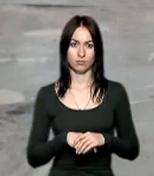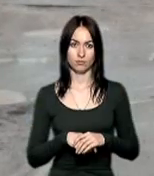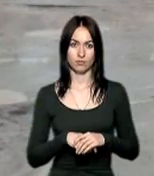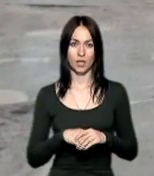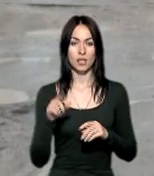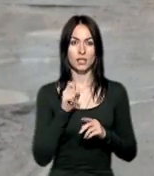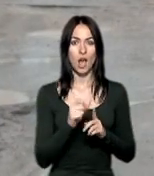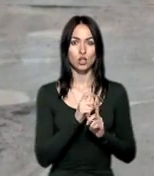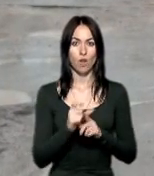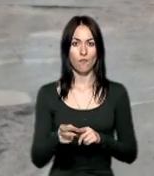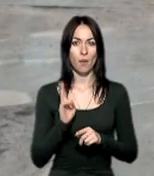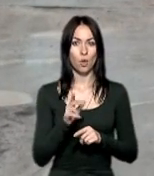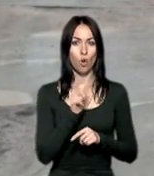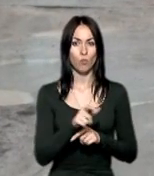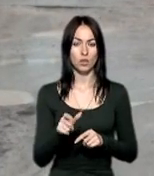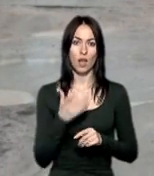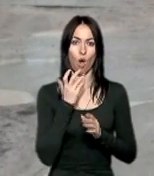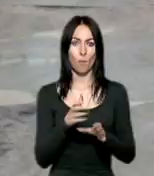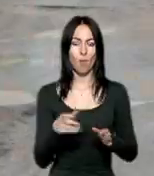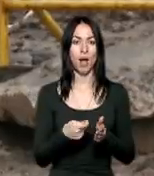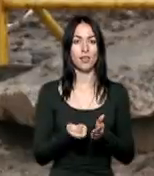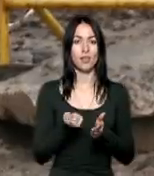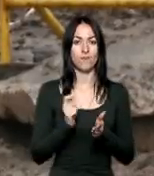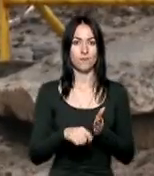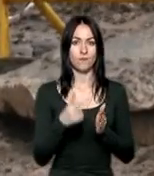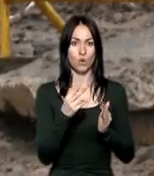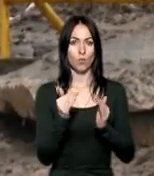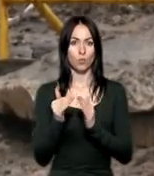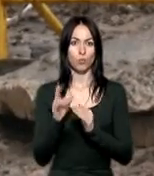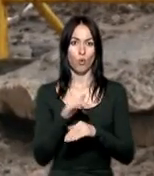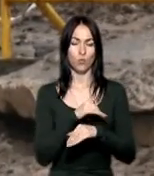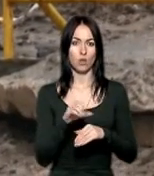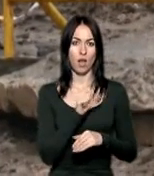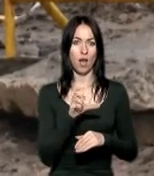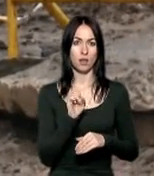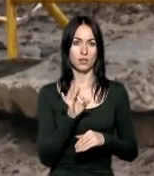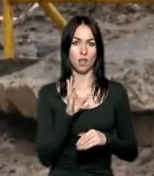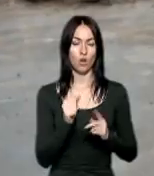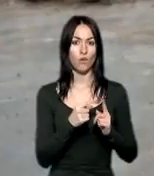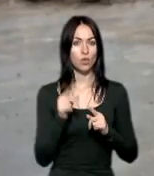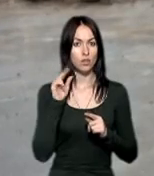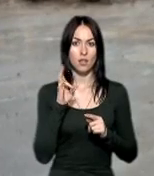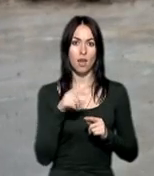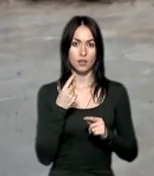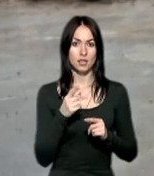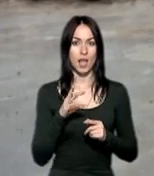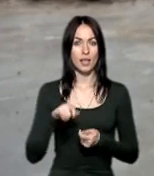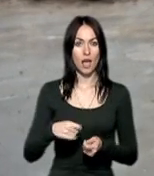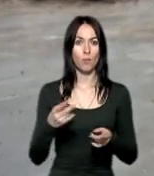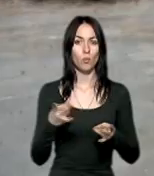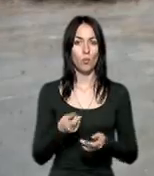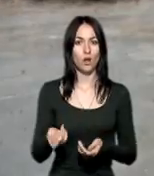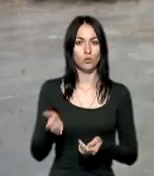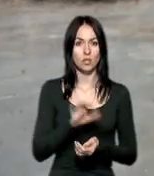За словами комунальників, опалення відключать у двох будинках по вулиці Ахсарова. Точної дати не називають. Яму мають зарити до кінця